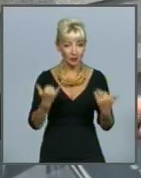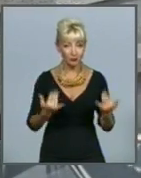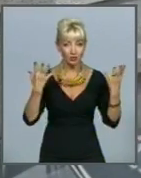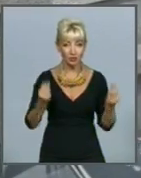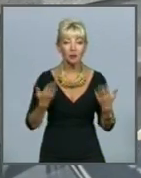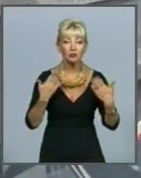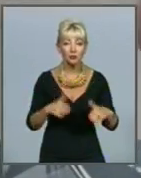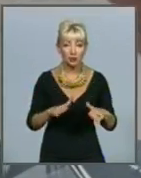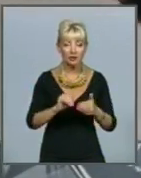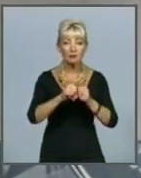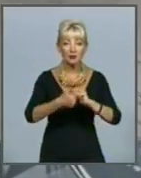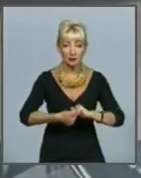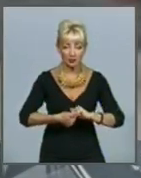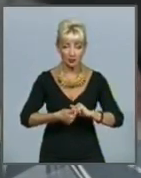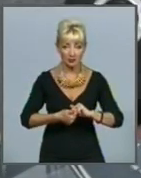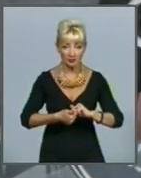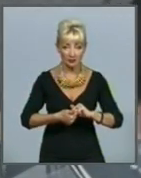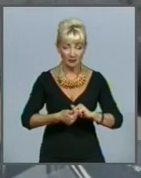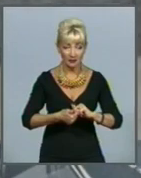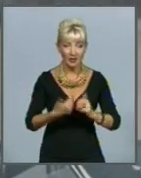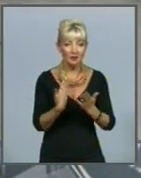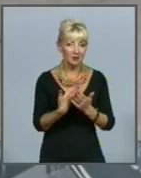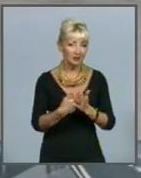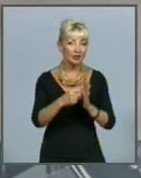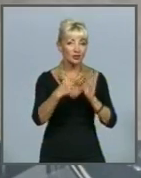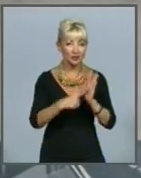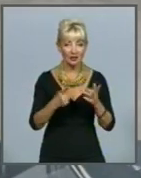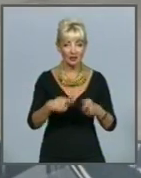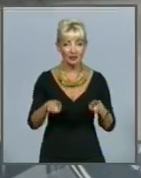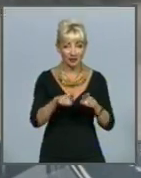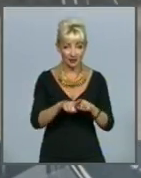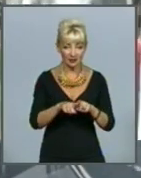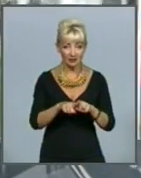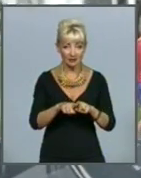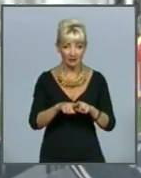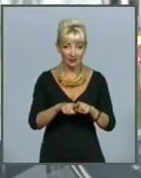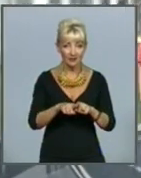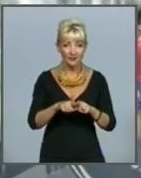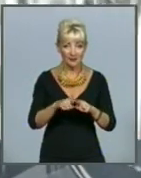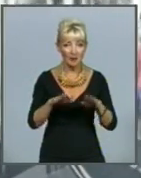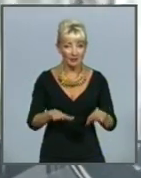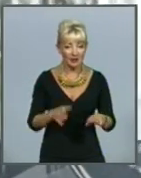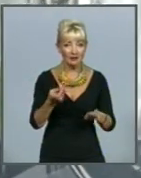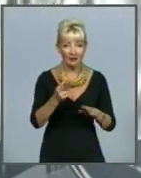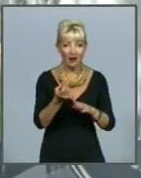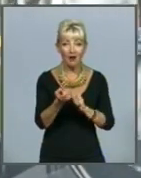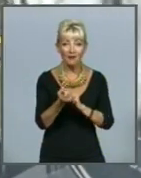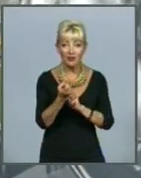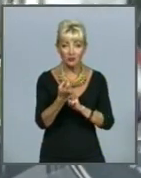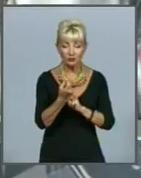заменено примерно 16 вот таких вот посадочных мест для форсунок. Дуже хотілося б звернути